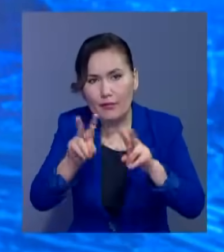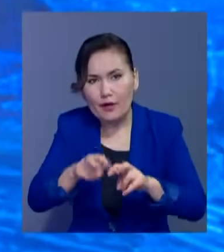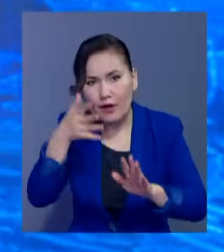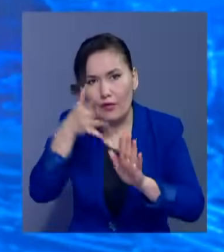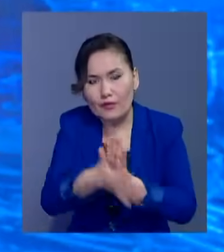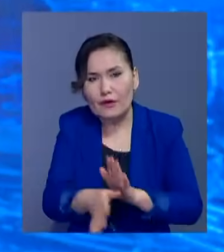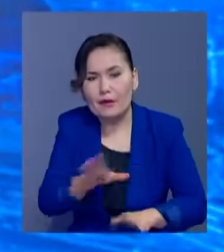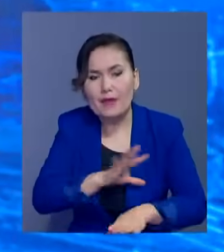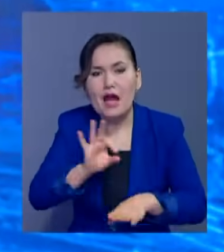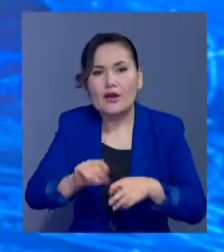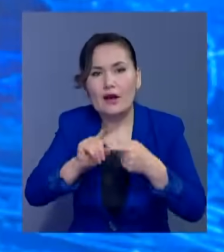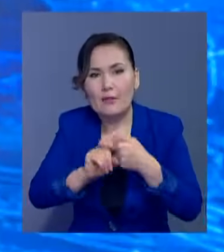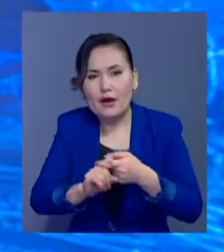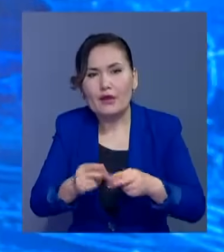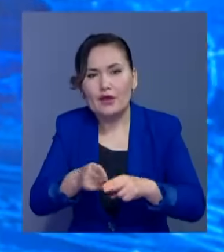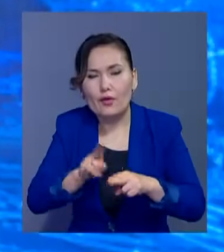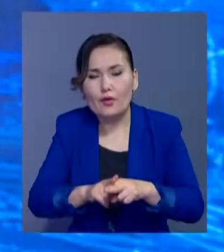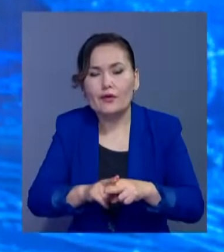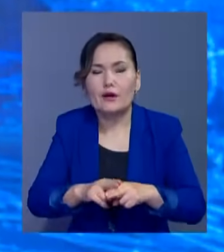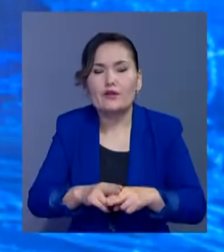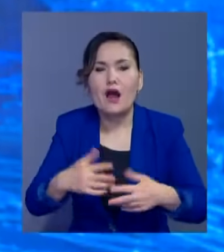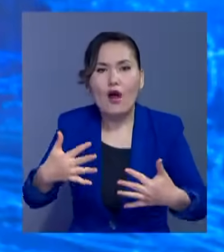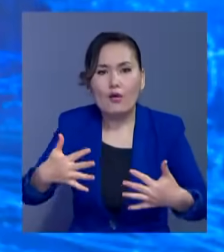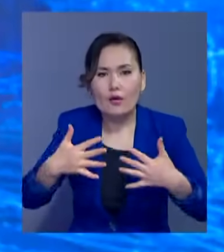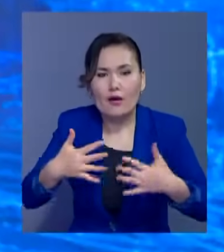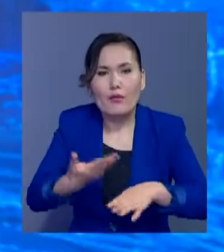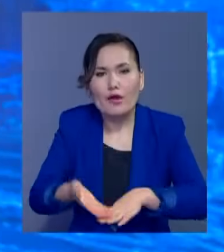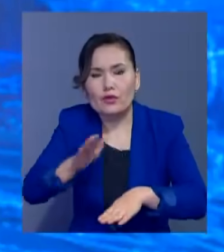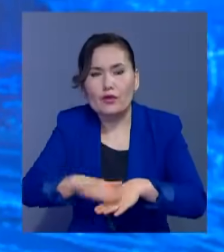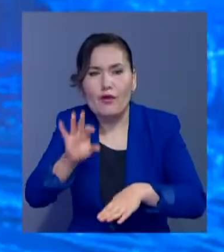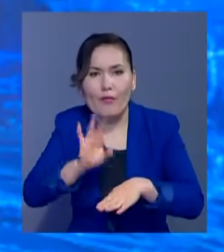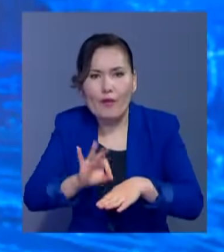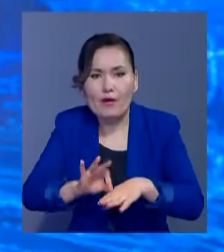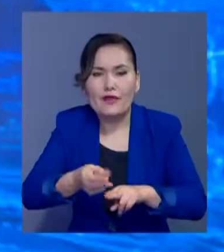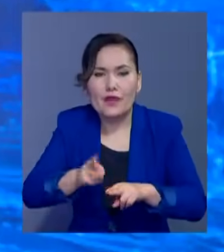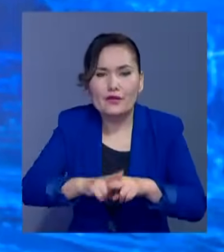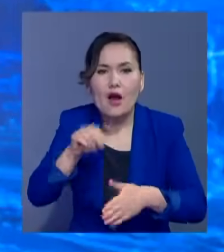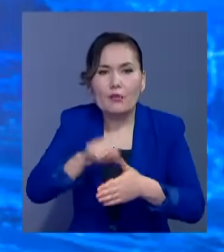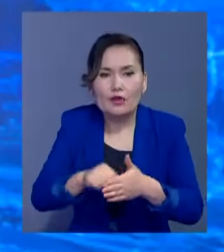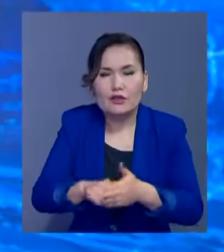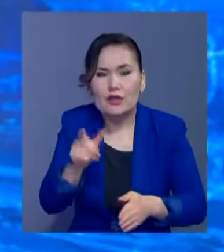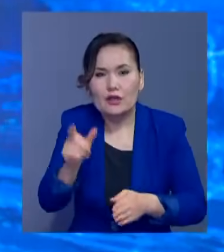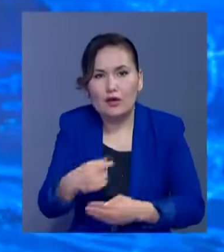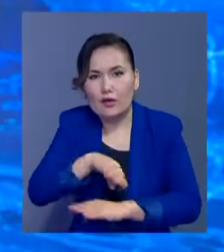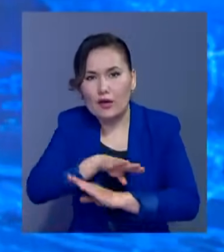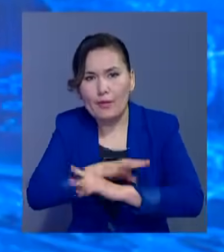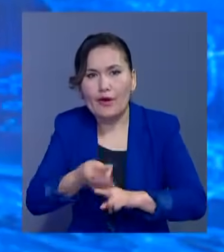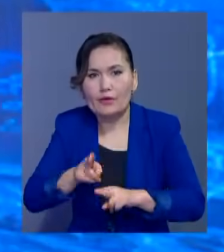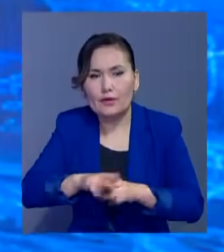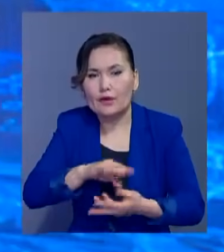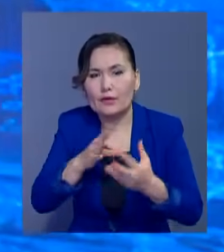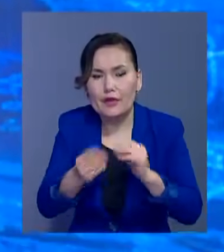жаңа вирус организмнің жаппай қабынуын тудырып, оның соңы науқастың қайтыс болуымен аяқталады.